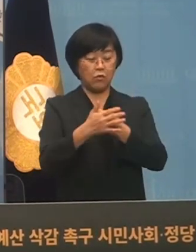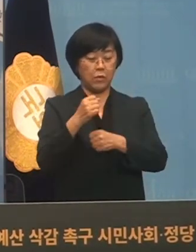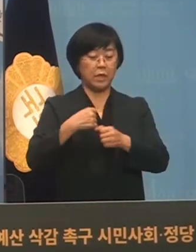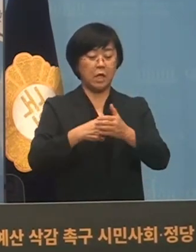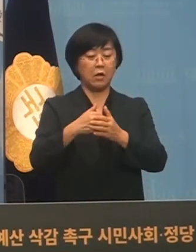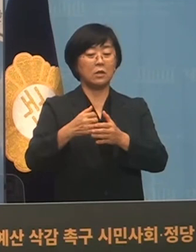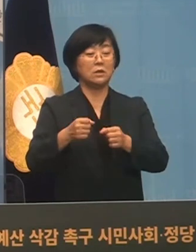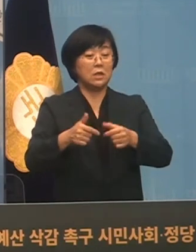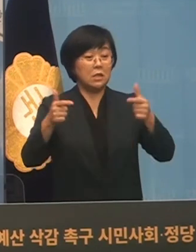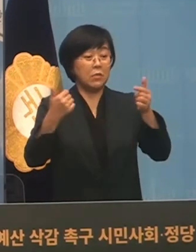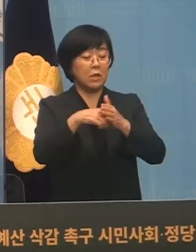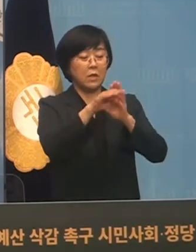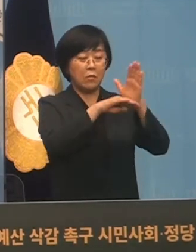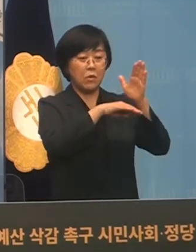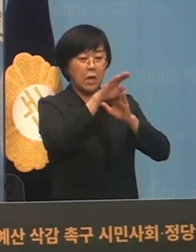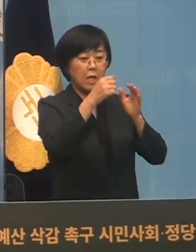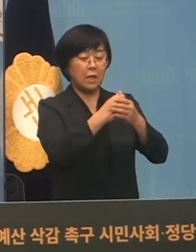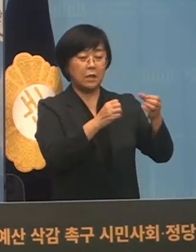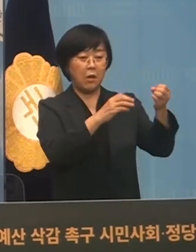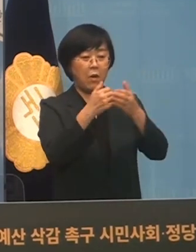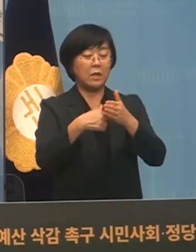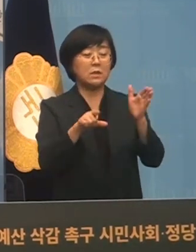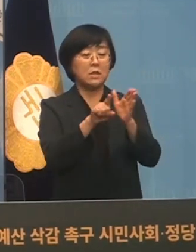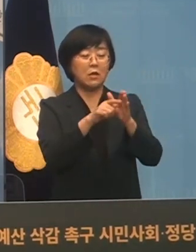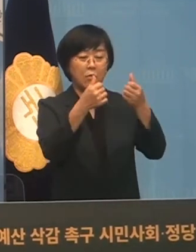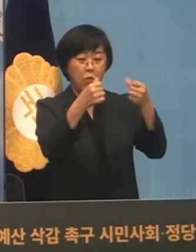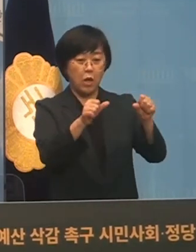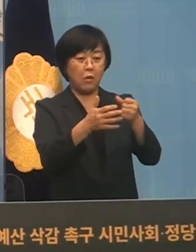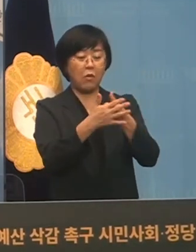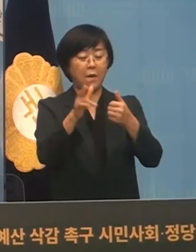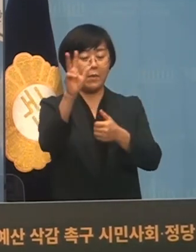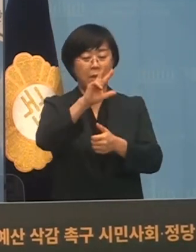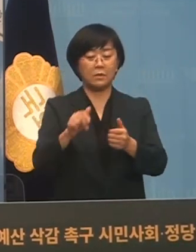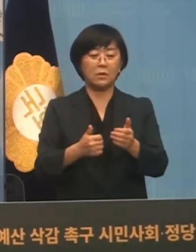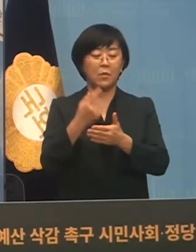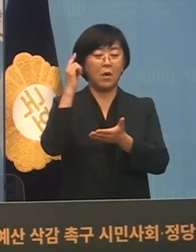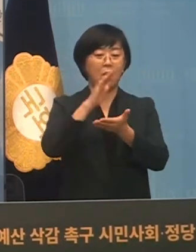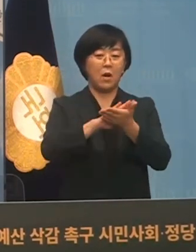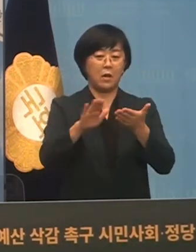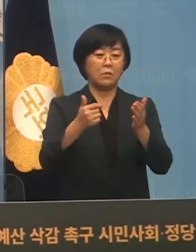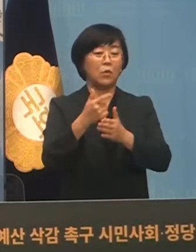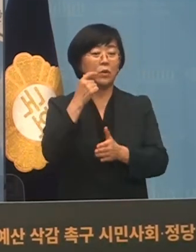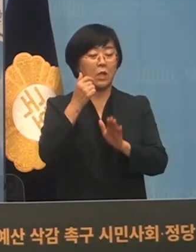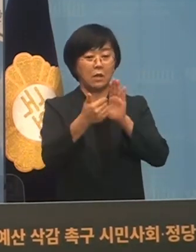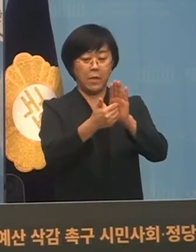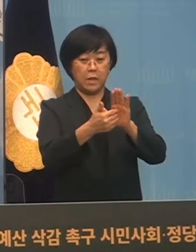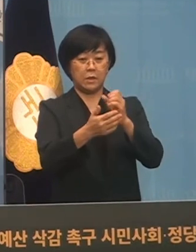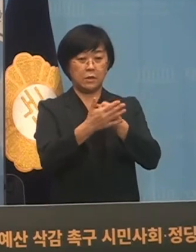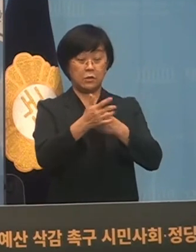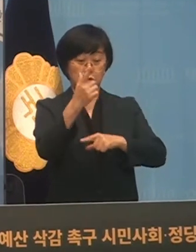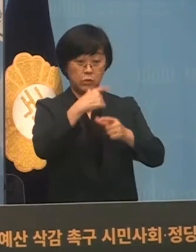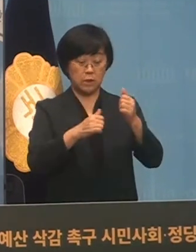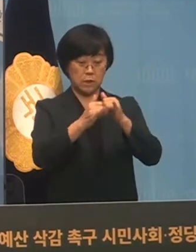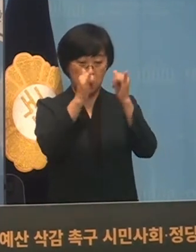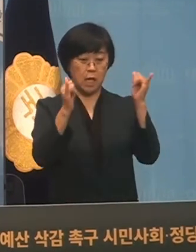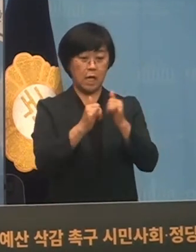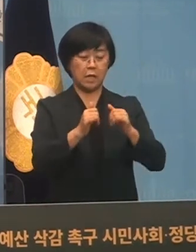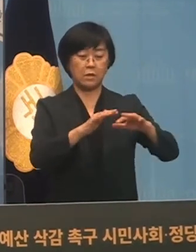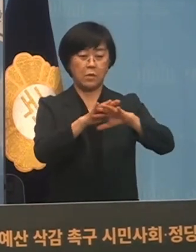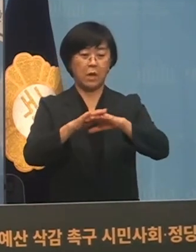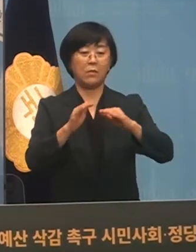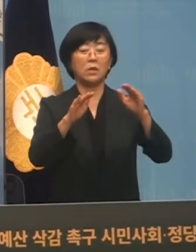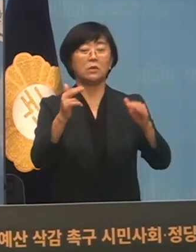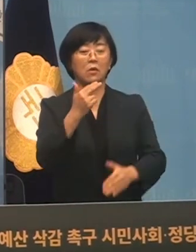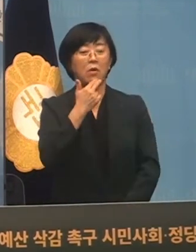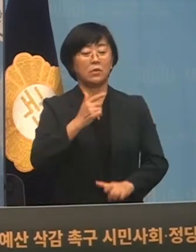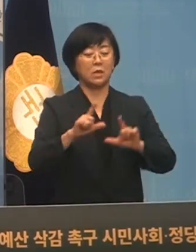간 대화와 신뢰 구축을 가로막고 한반도 평화 프로세스를 앞으로 나아가지 못하게 만듭니다. 더구나 사회 안전망 강화, 불평등